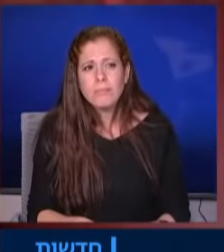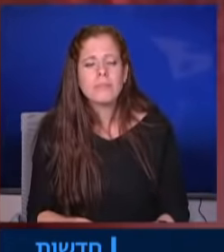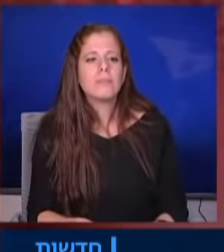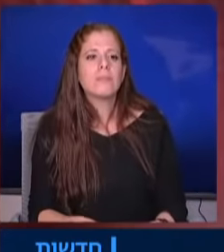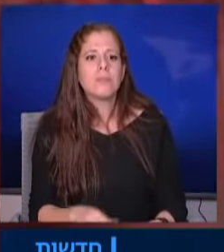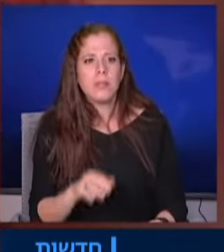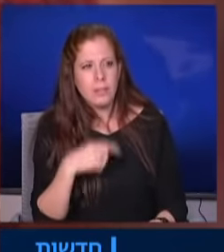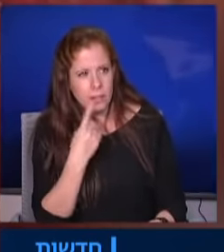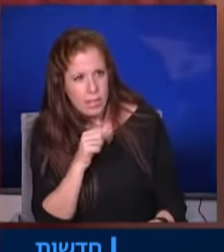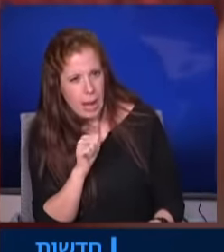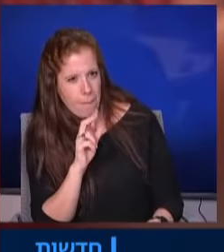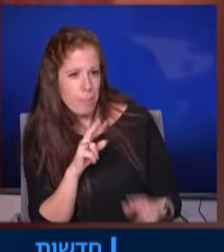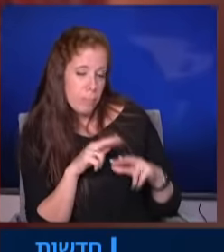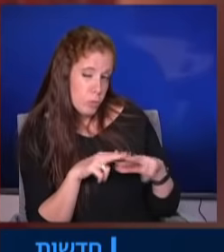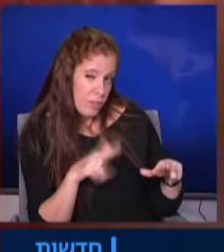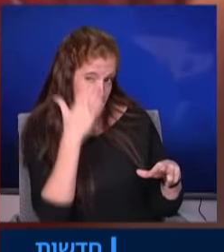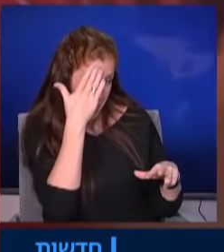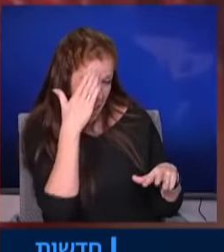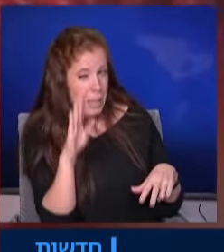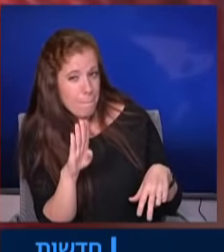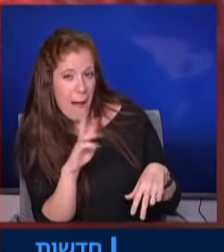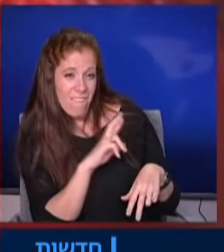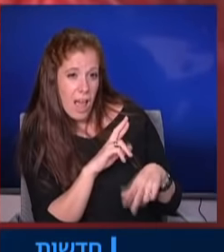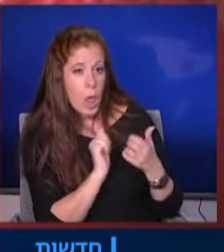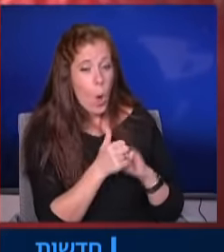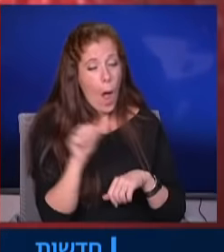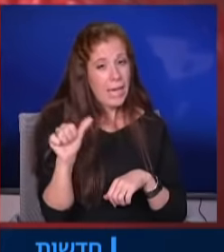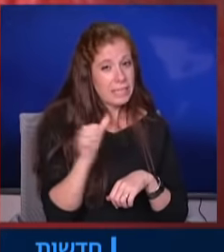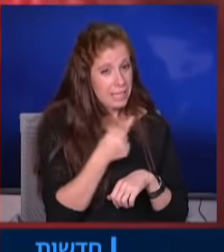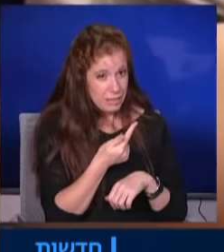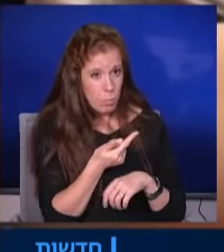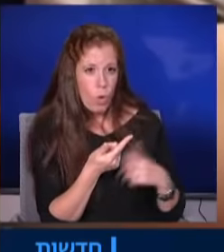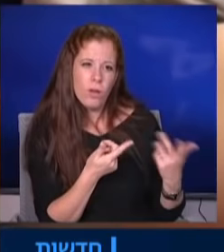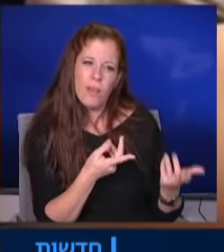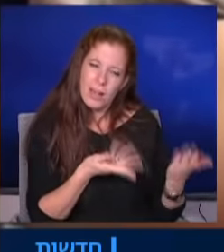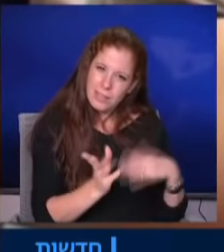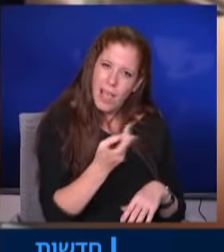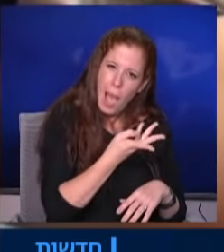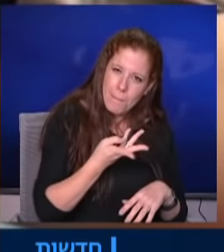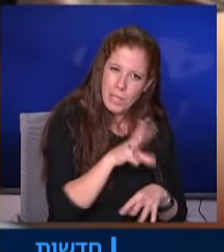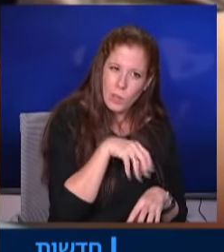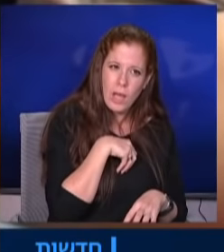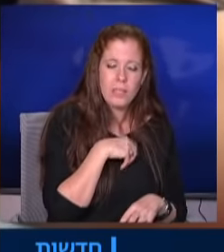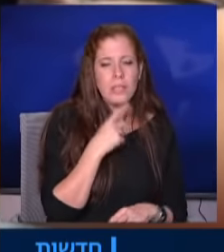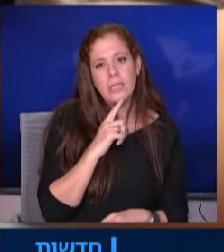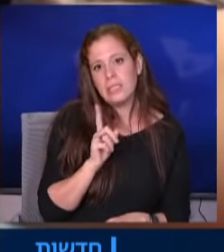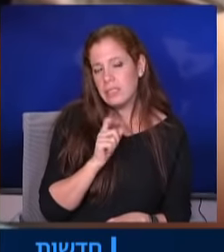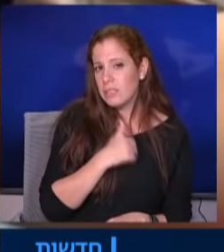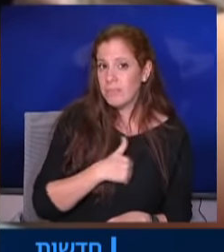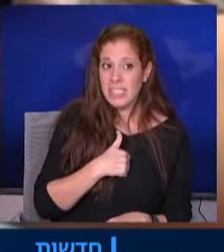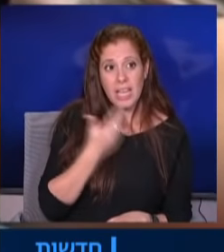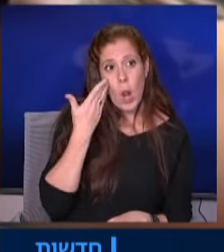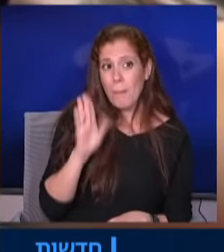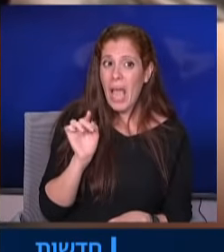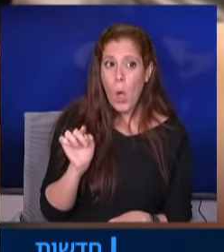יש מצב אולי שנקרא את בר רפאלי או אסתי גינסבורג ונצא ככה ארבעתנו ביחד? לא, אני מצטערת, אני לא מכירה